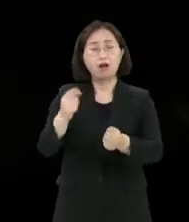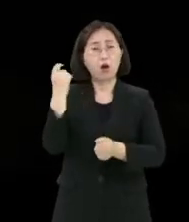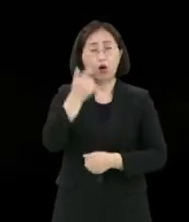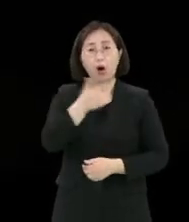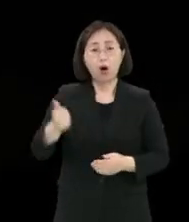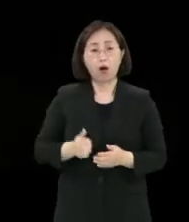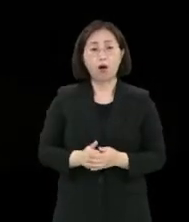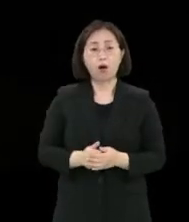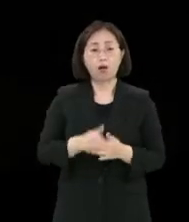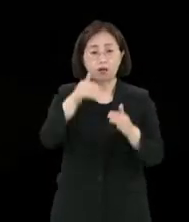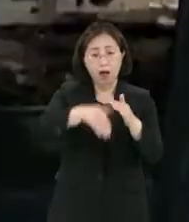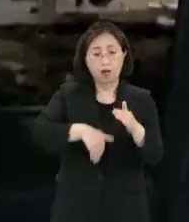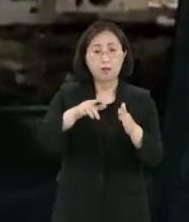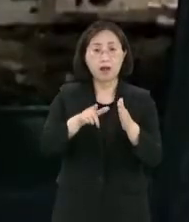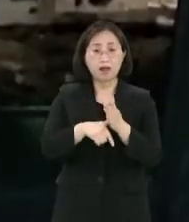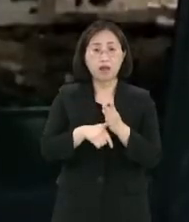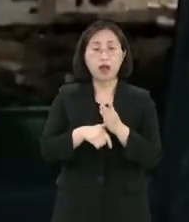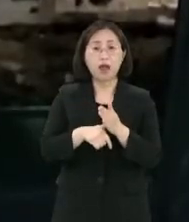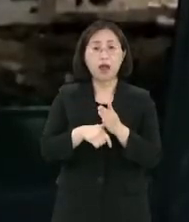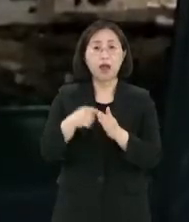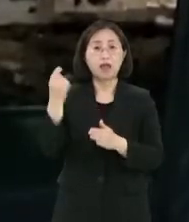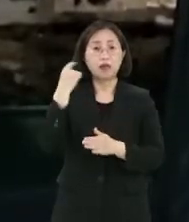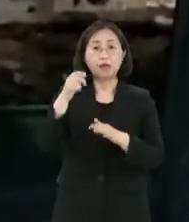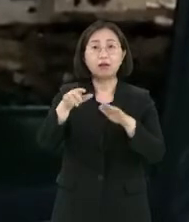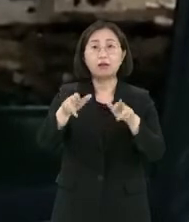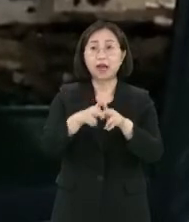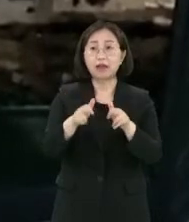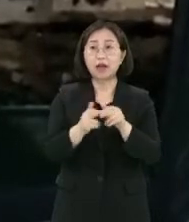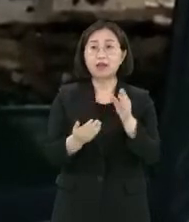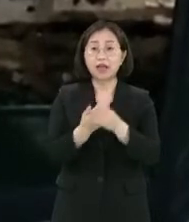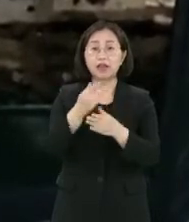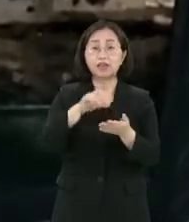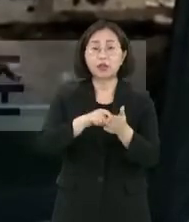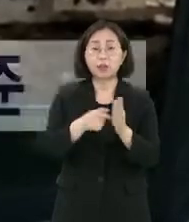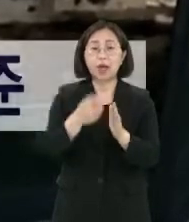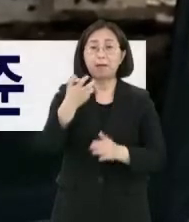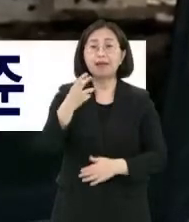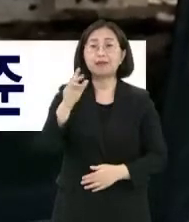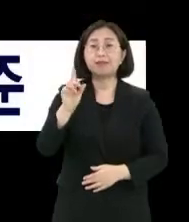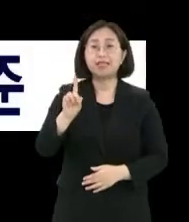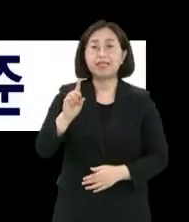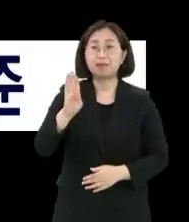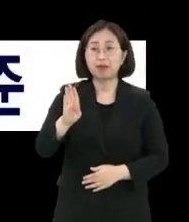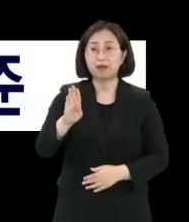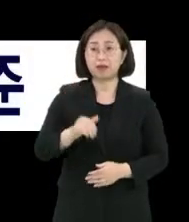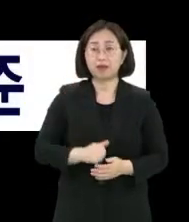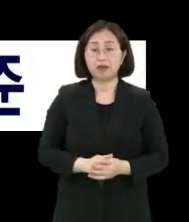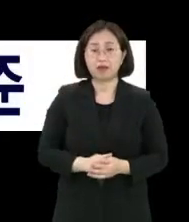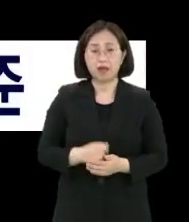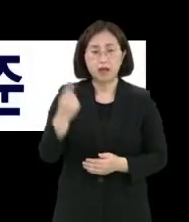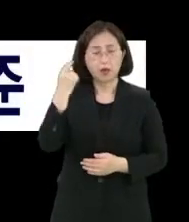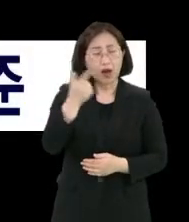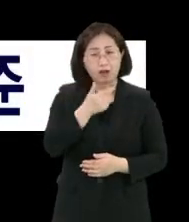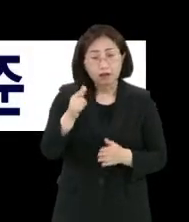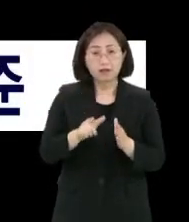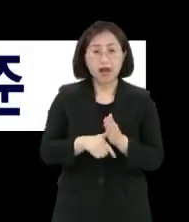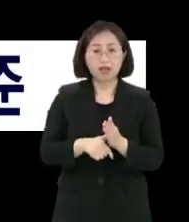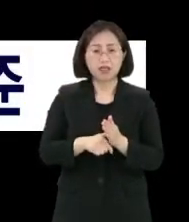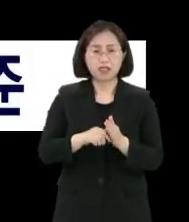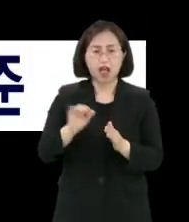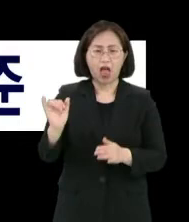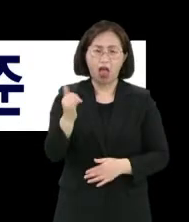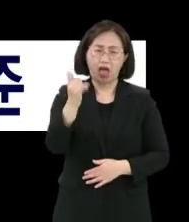조용한 작업을 벌일 때에도 청력장애를 일으킬 수 있는 수준인 80dB이 표시됩니다. 시끄러운 작업을 할 때에는